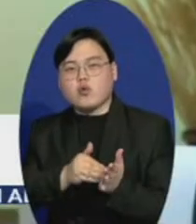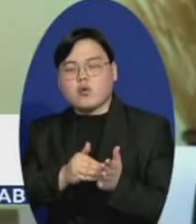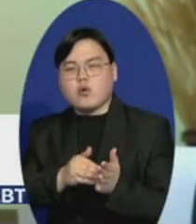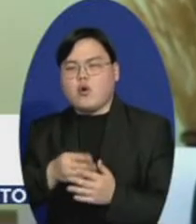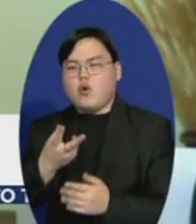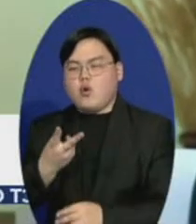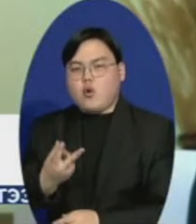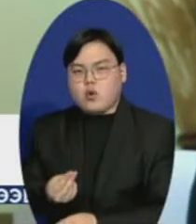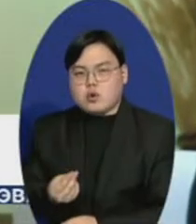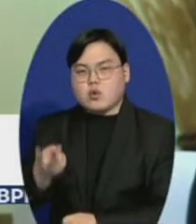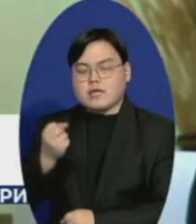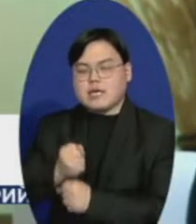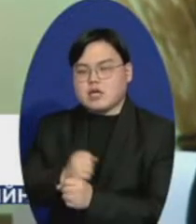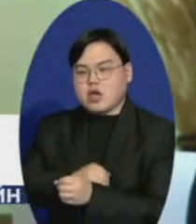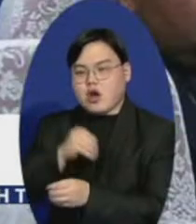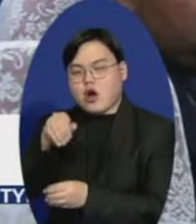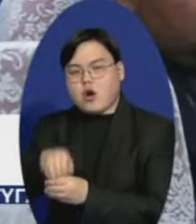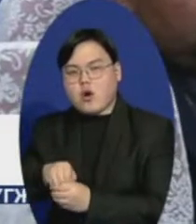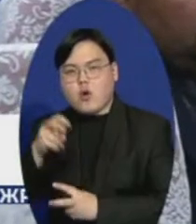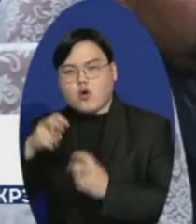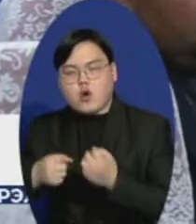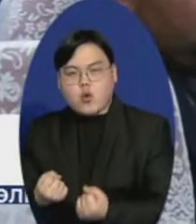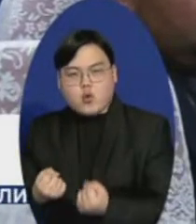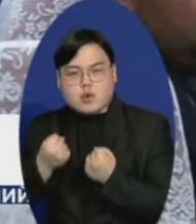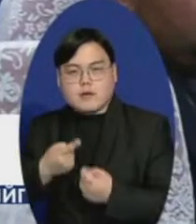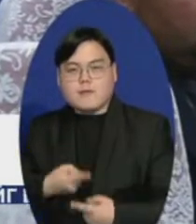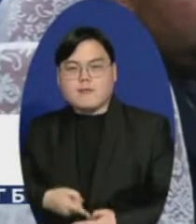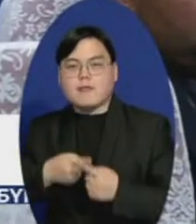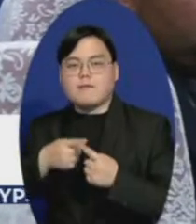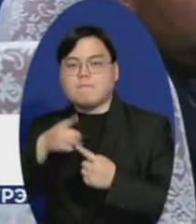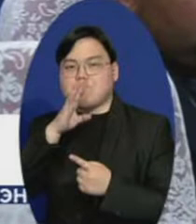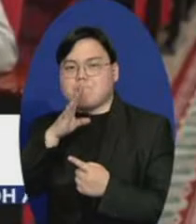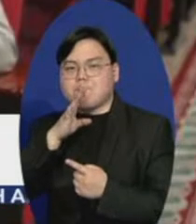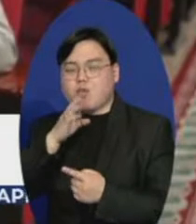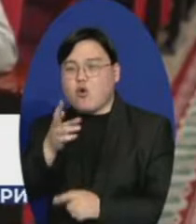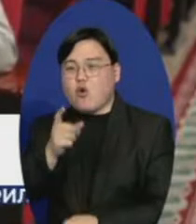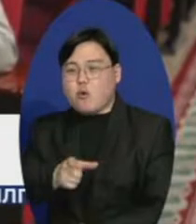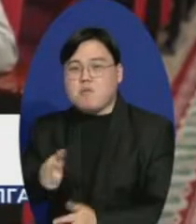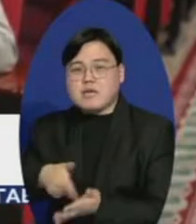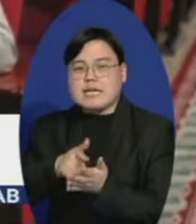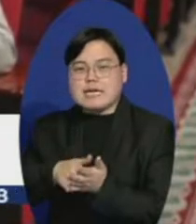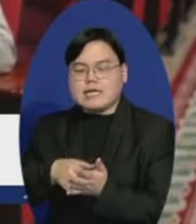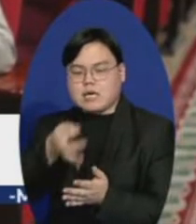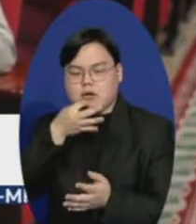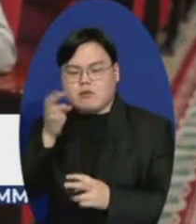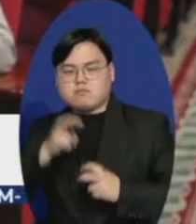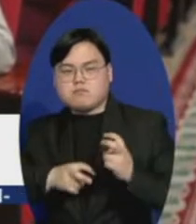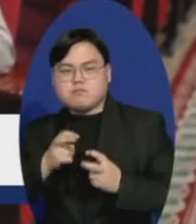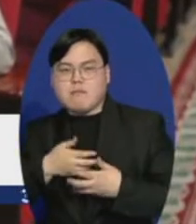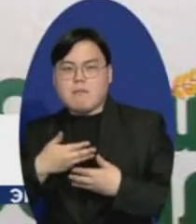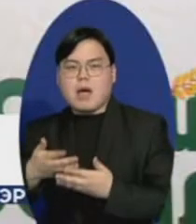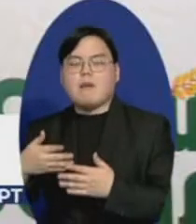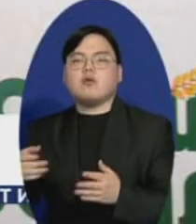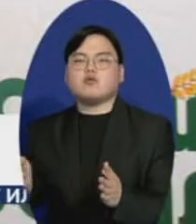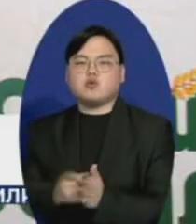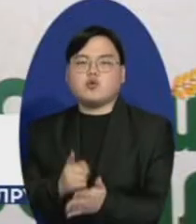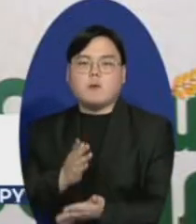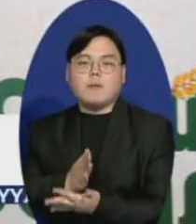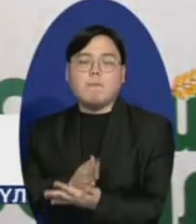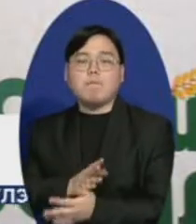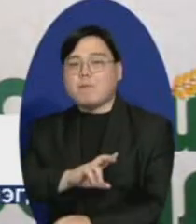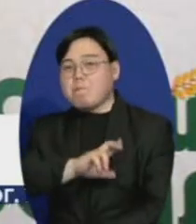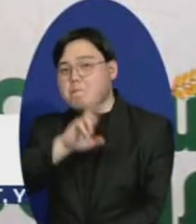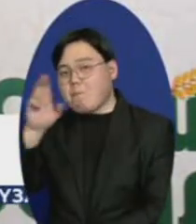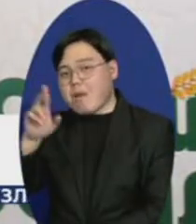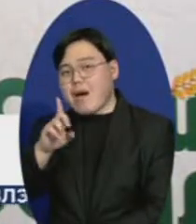хөдөлгөөнд нэгдэж үйлдвэрлэх хүчин чадлаа нэмэгдүүлэх эрэлтэн тулгуурласан бүтээгдэхүүнүүдийг нийлүүлдэг болох нь чухал байна. Бидний байгалийн